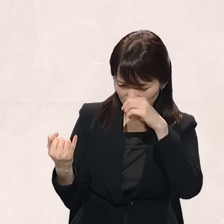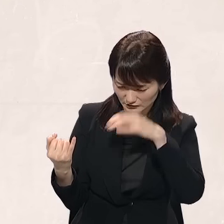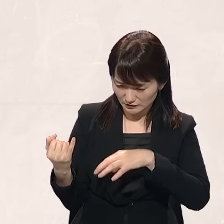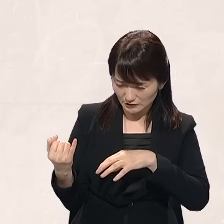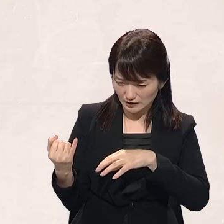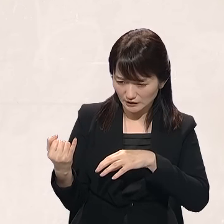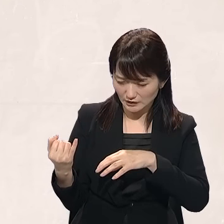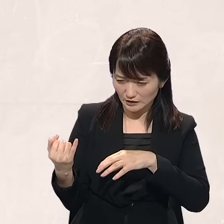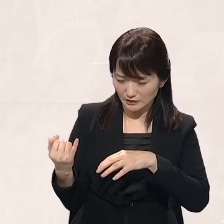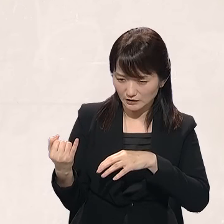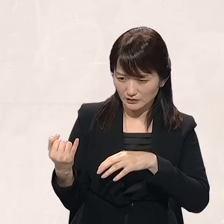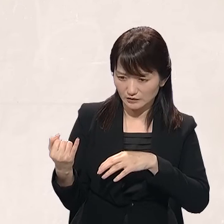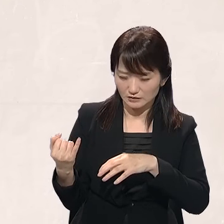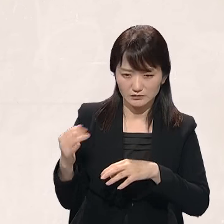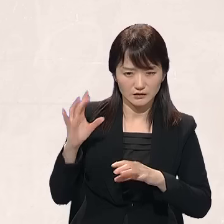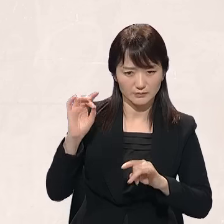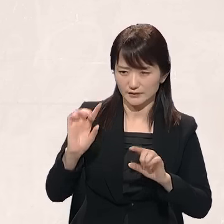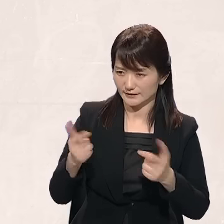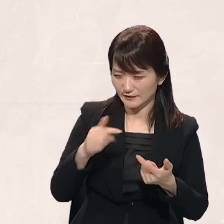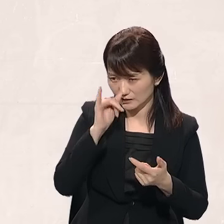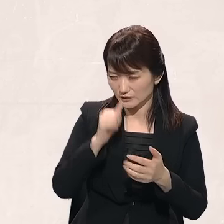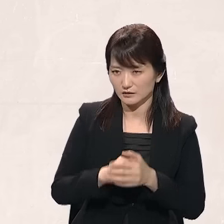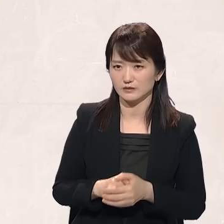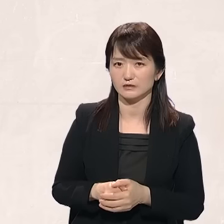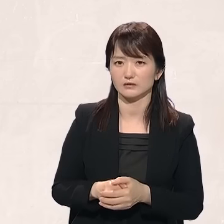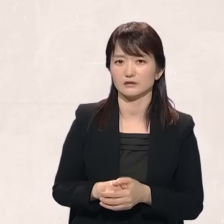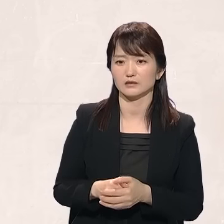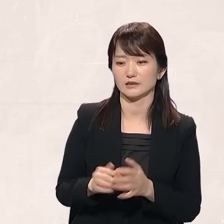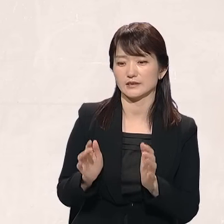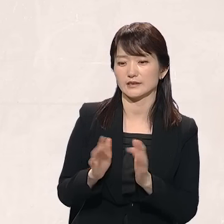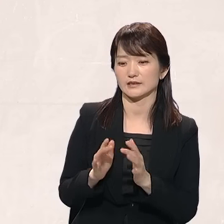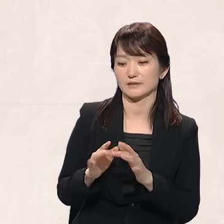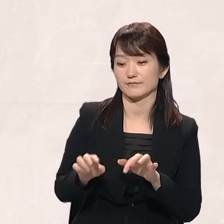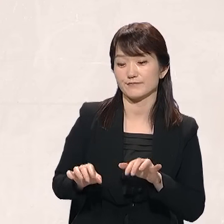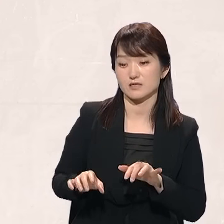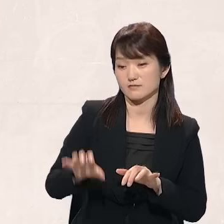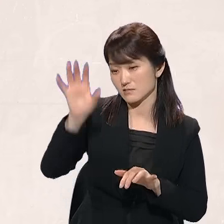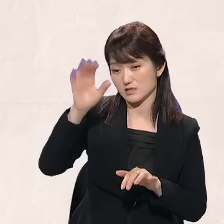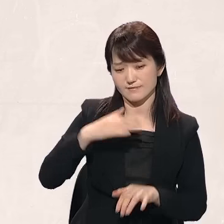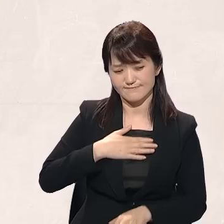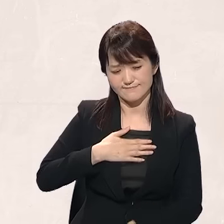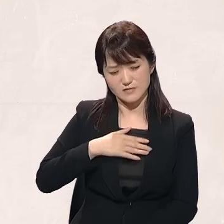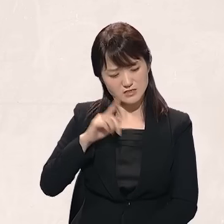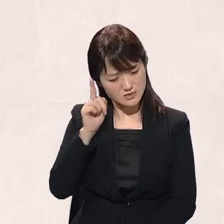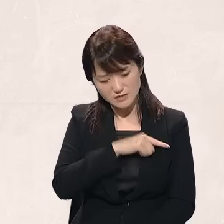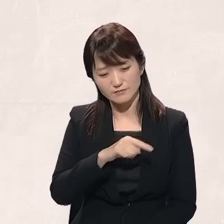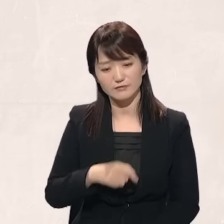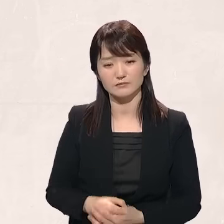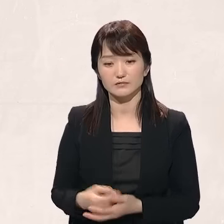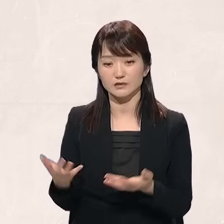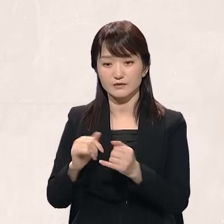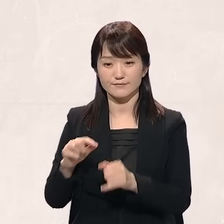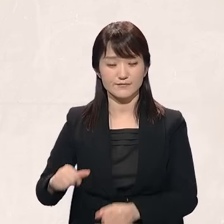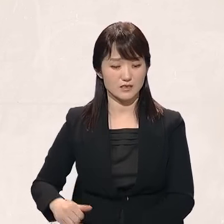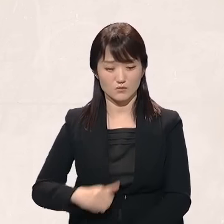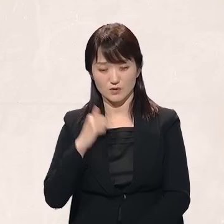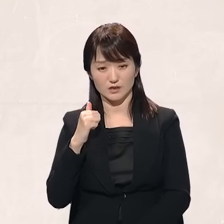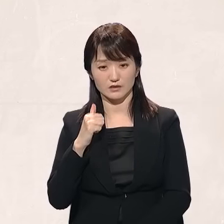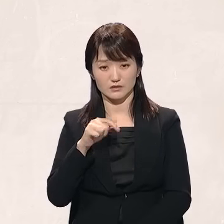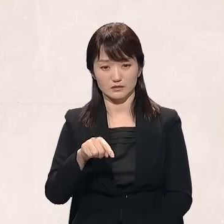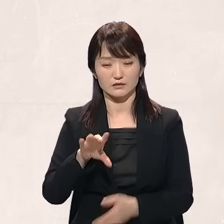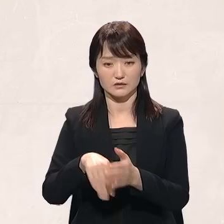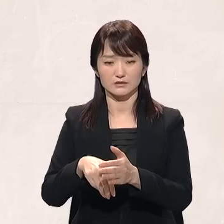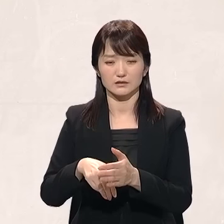지금 말한 내용도 다 녹음해놨는데 인터넷에 뿌리겠다. 이런 얘기를 하길래 기분이 나빠져서 직원이 홧김에 당시에는 환불을